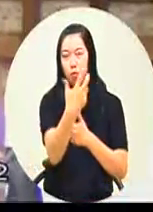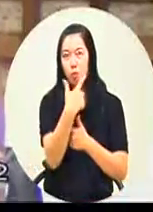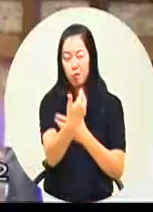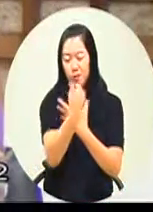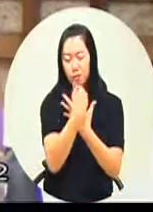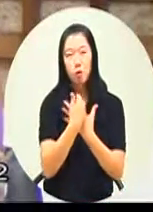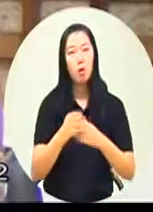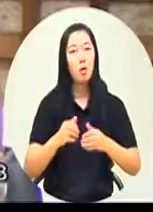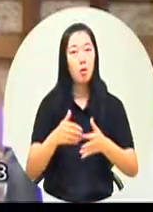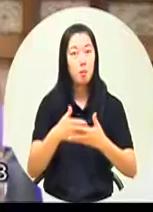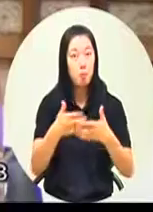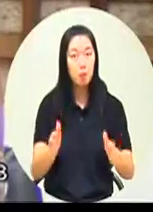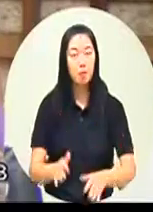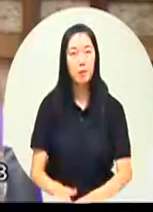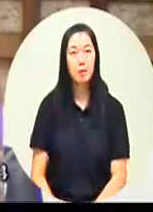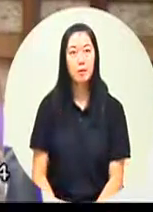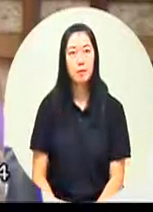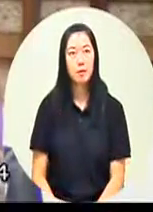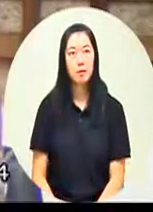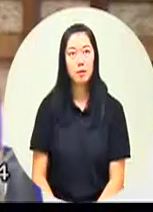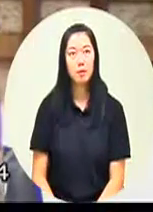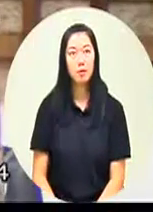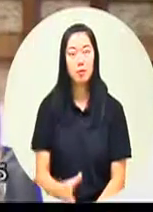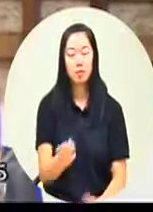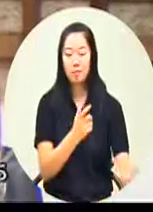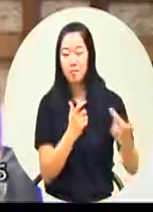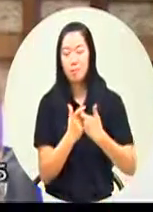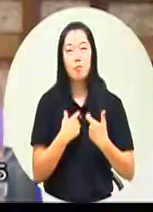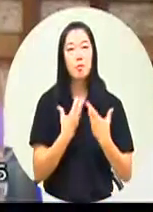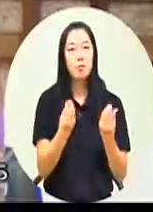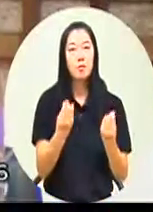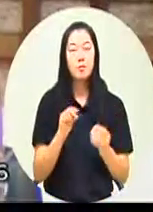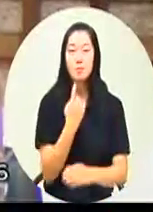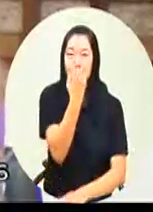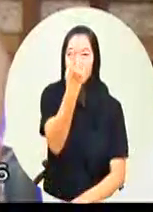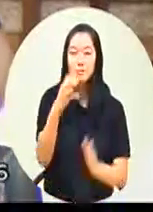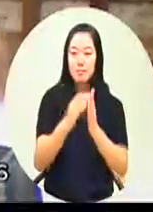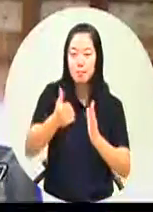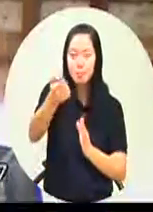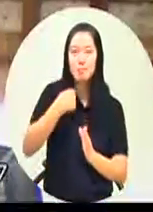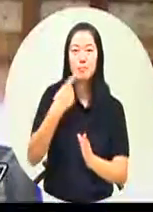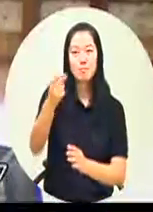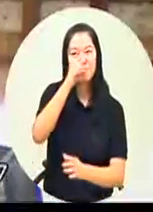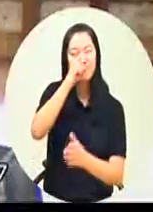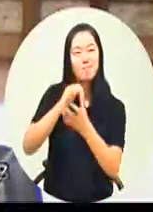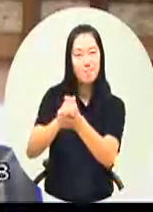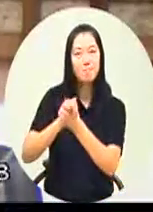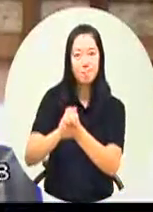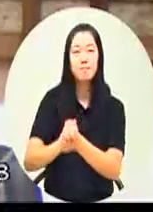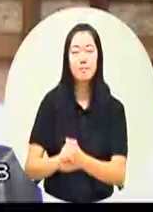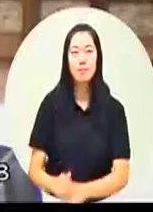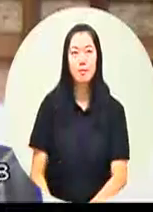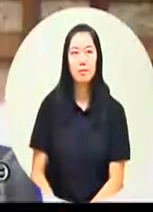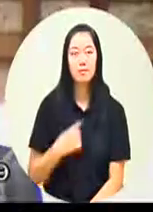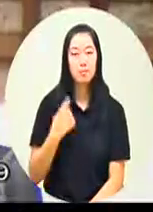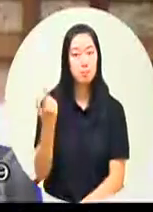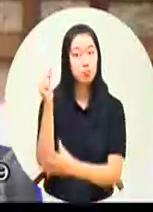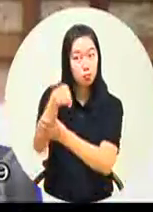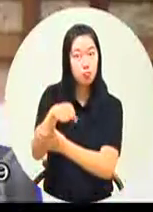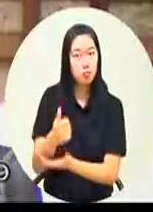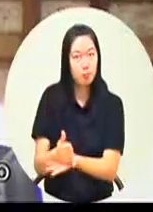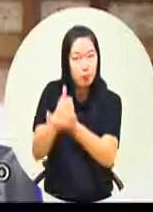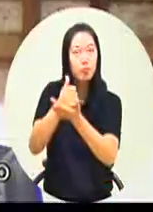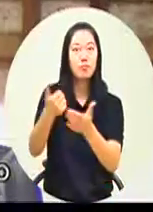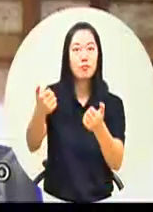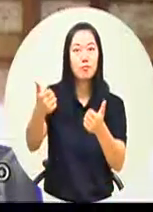了。无人跟我附和，干那局长吼，你我好朋友，吼，我跟你肯定，这一百分吼，